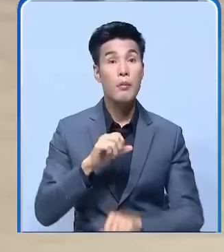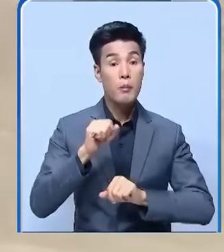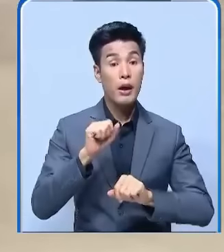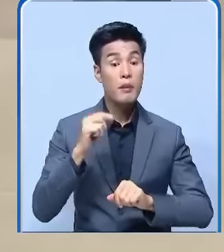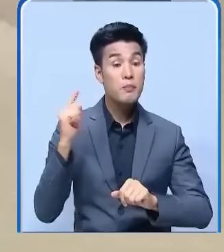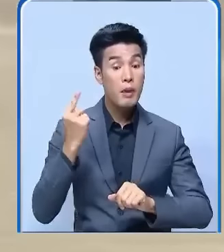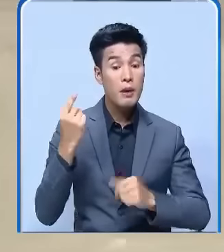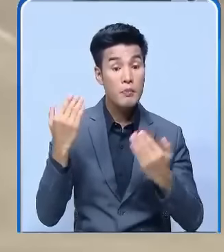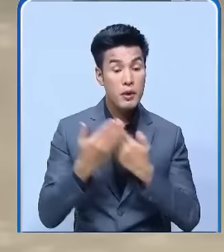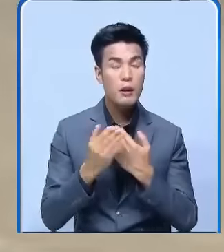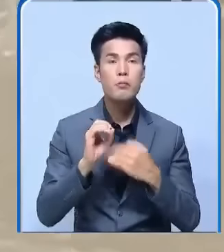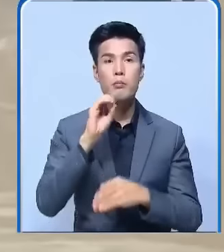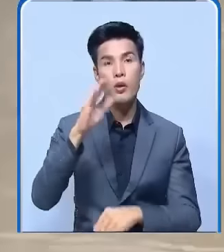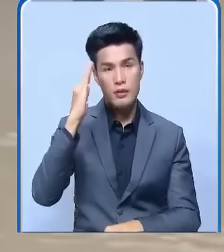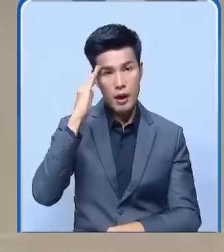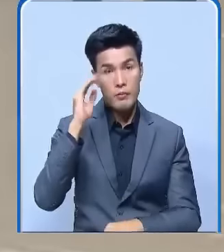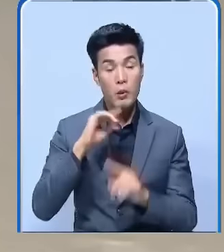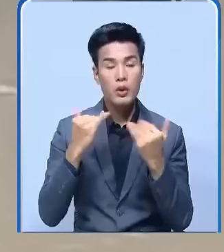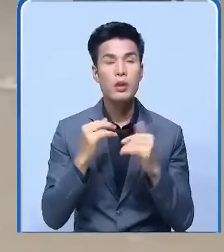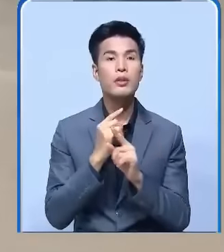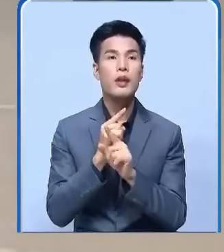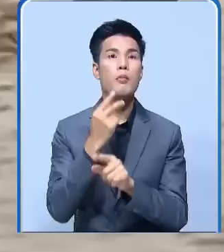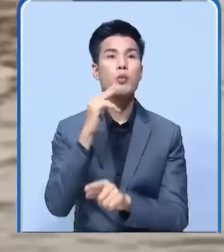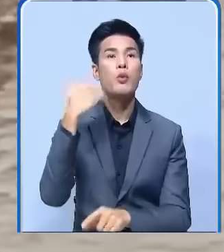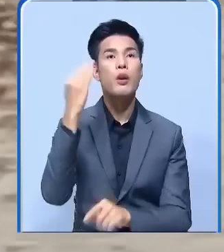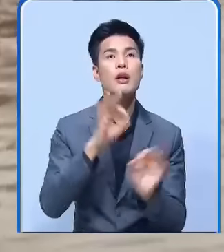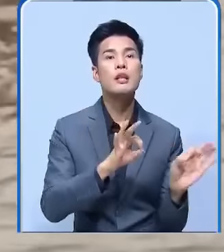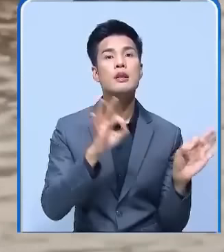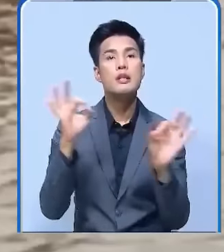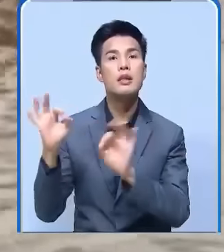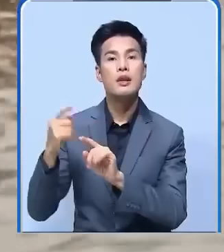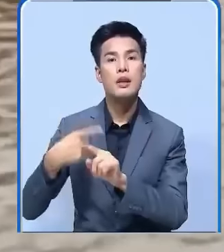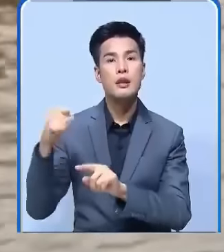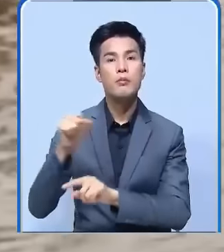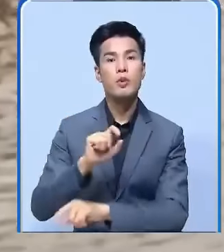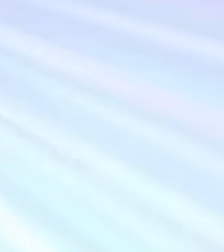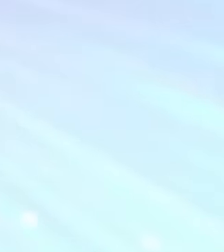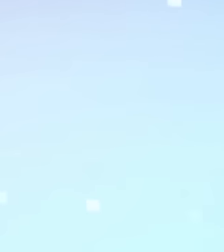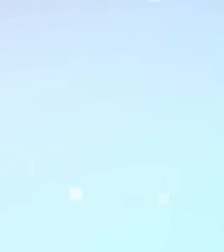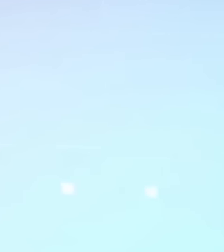จ้งให้ทราบแต่ณตอนนี้เนี่ยให้ยึดตามนี้ไปก่อนเลื่อนออกไปเป็นวันที่1ตุลาคมนะคะ